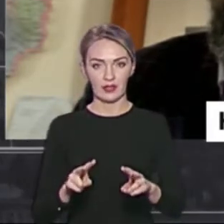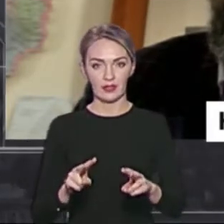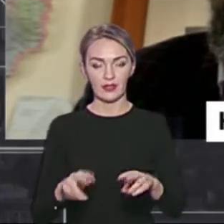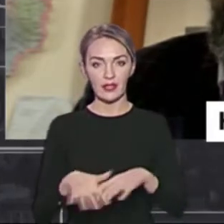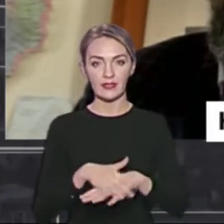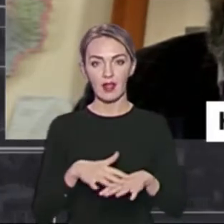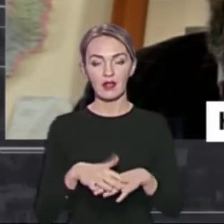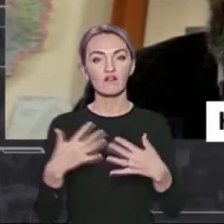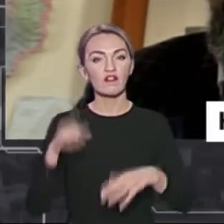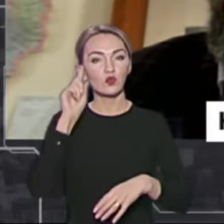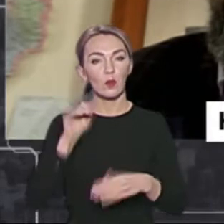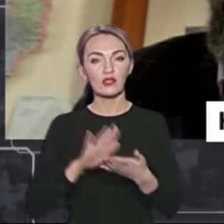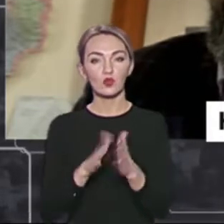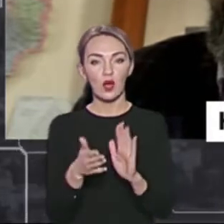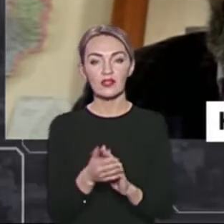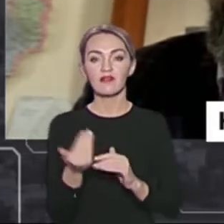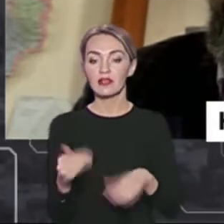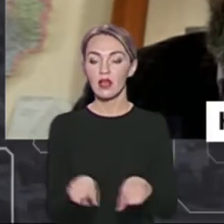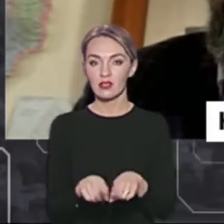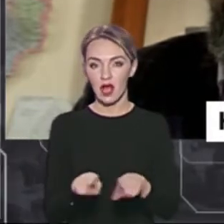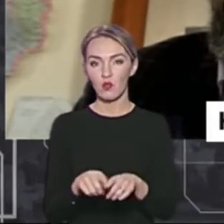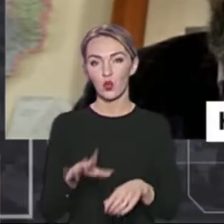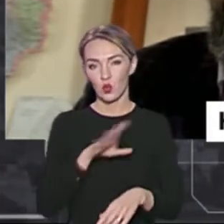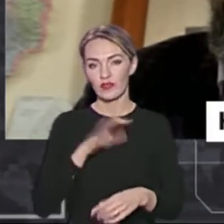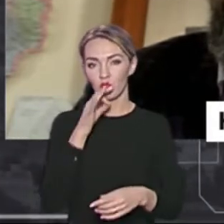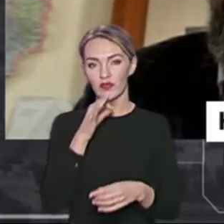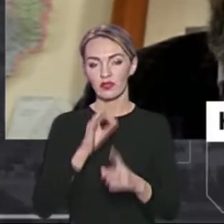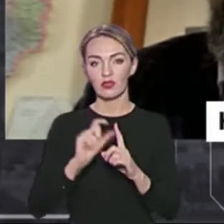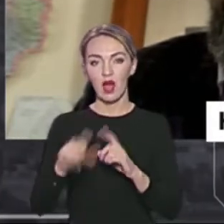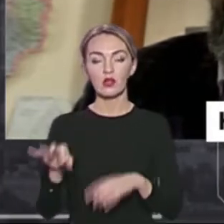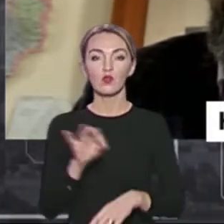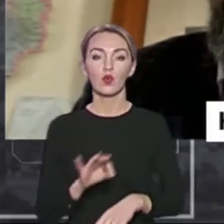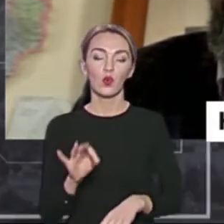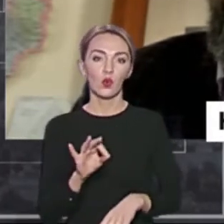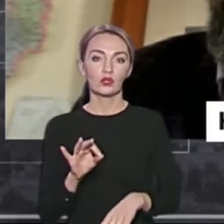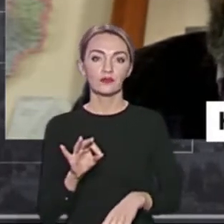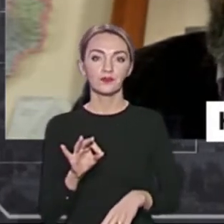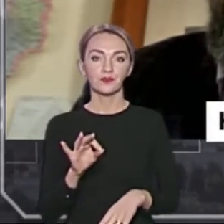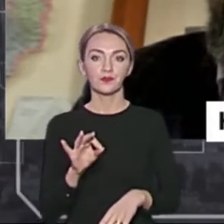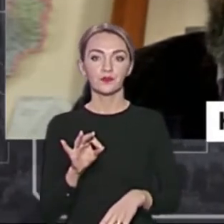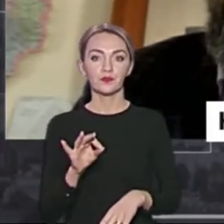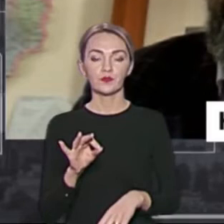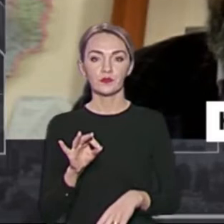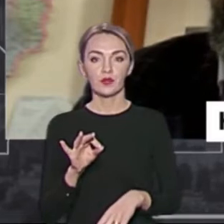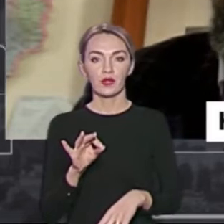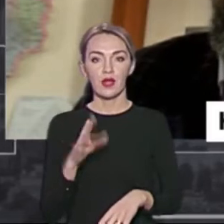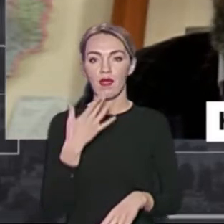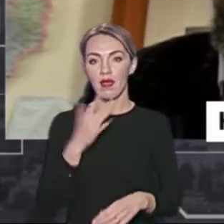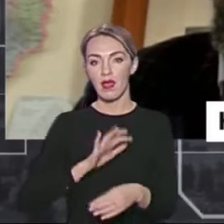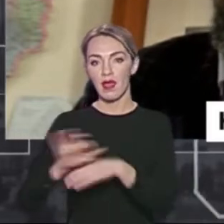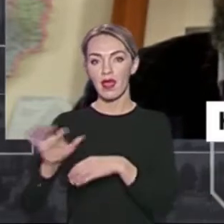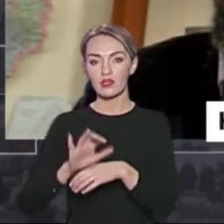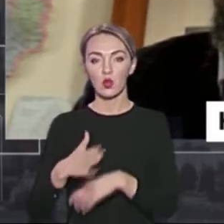відома ситуація, про яку ви вже так само відповідали, але це про експорт наших медичних